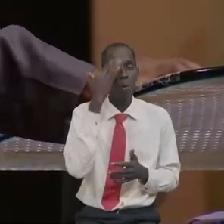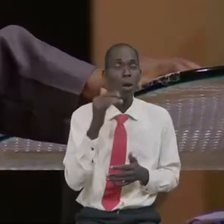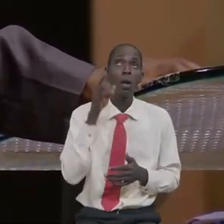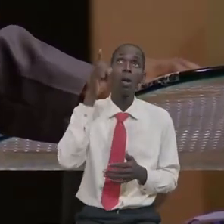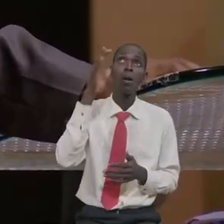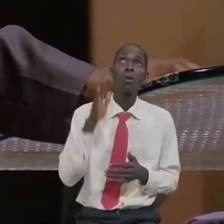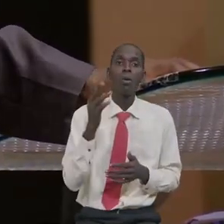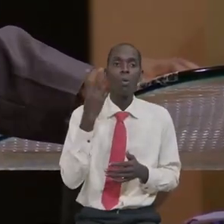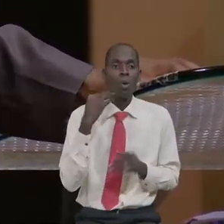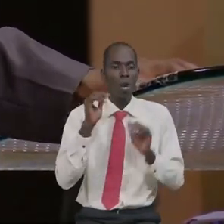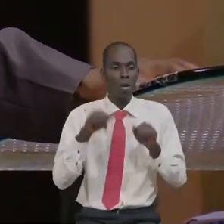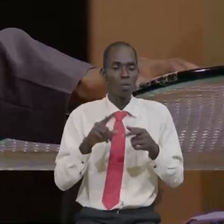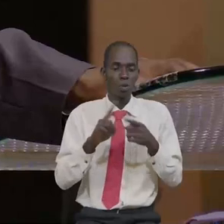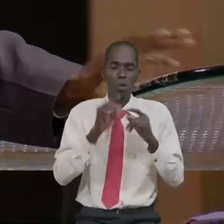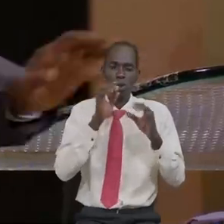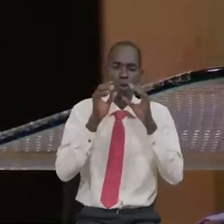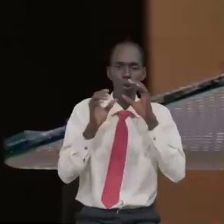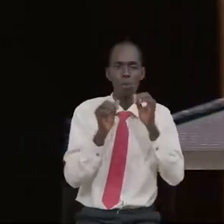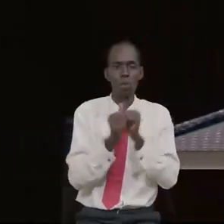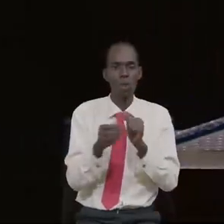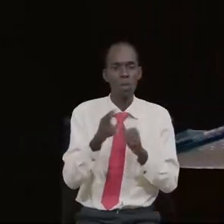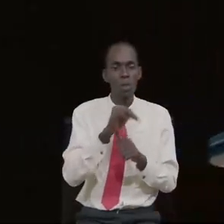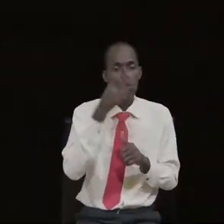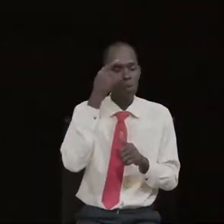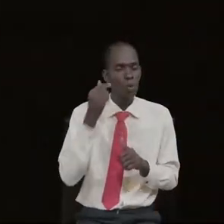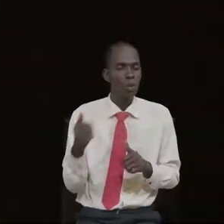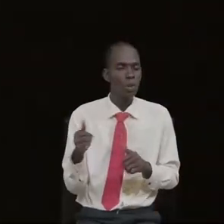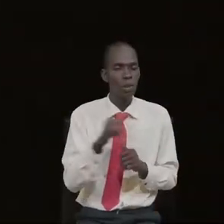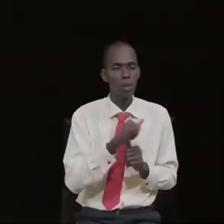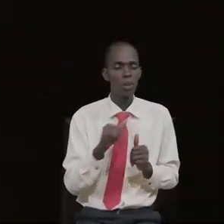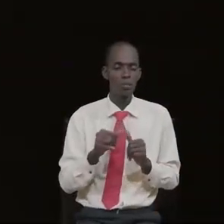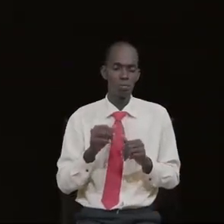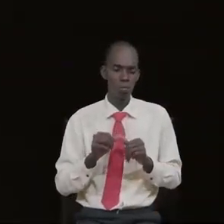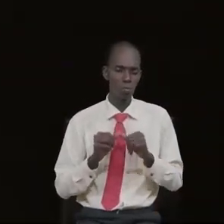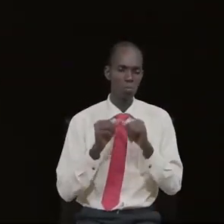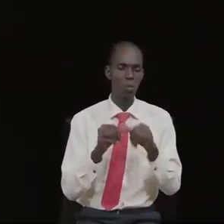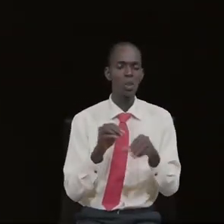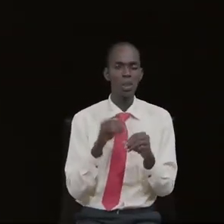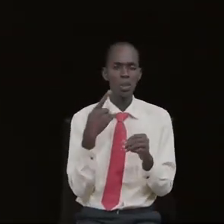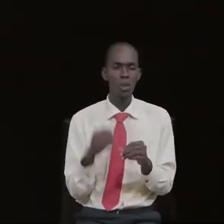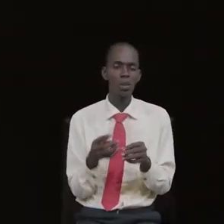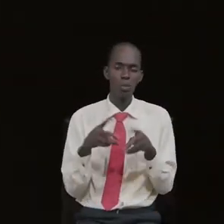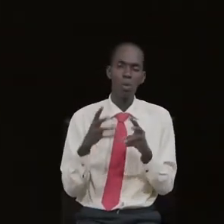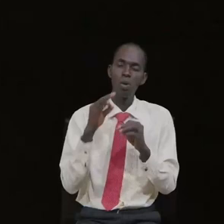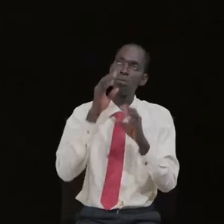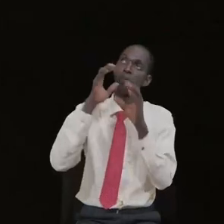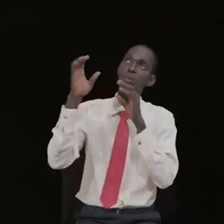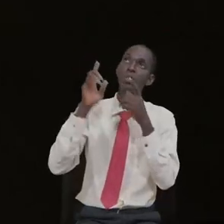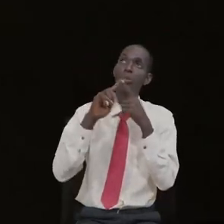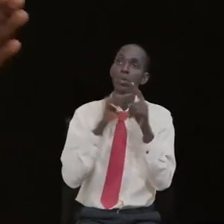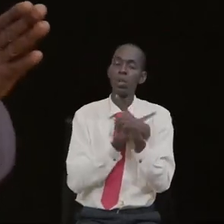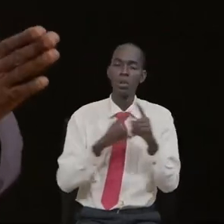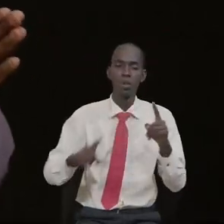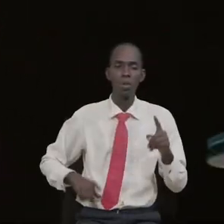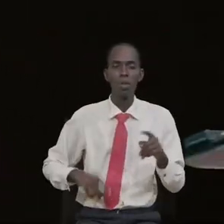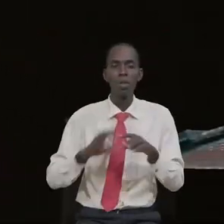de parler par eux. Le Seigneur a pu leur parler parce que le lien de communication avec le Seigneur est resté là-bas. Ne